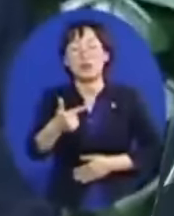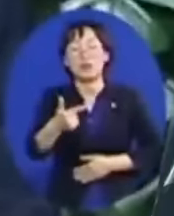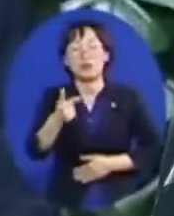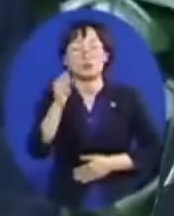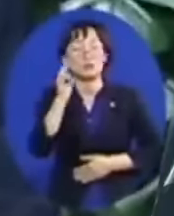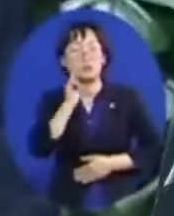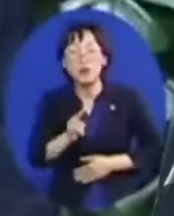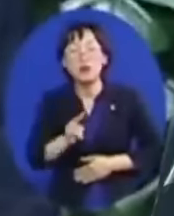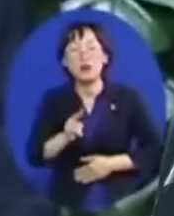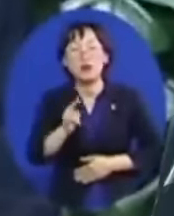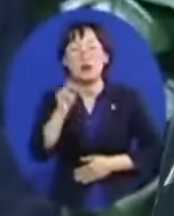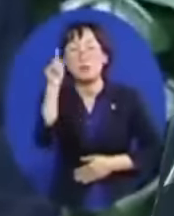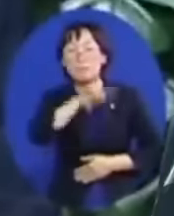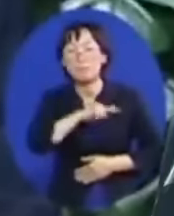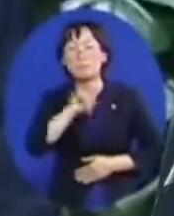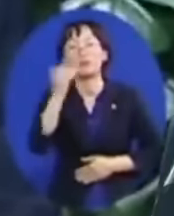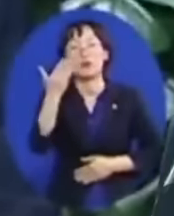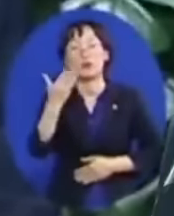있고